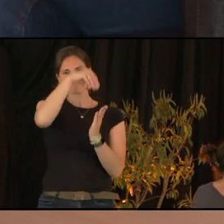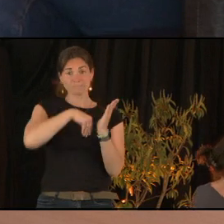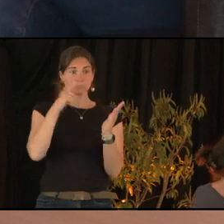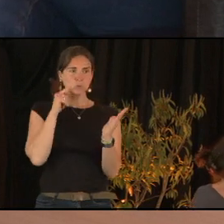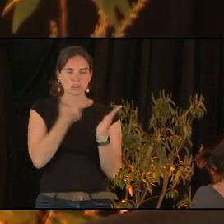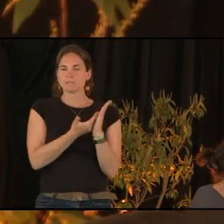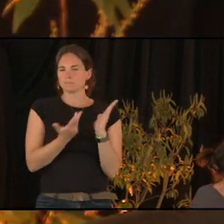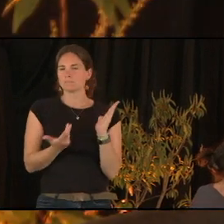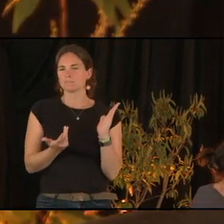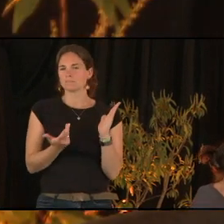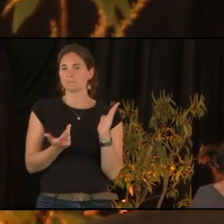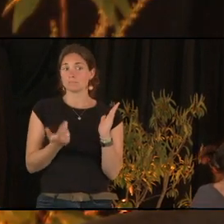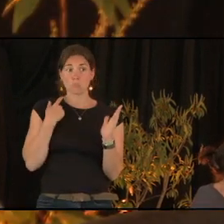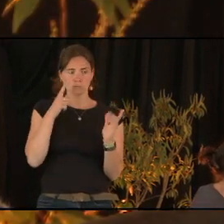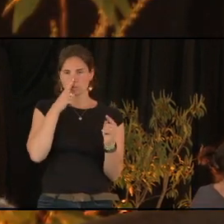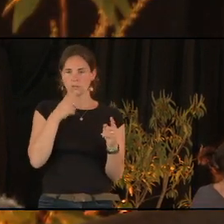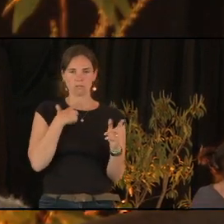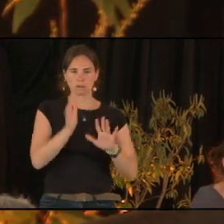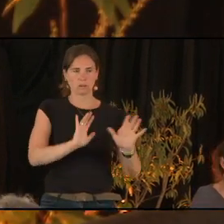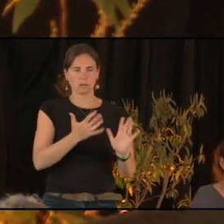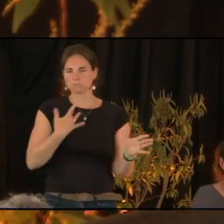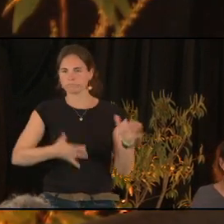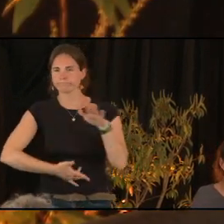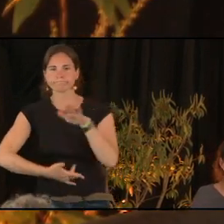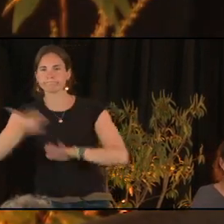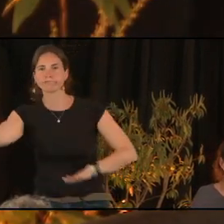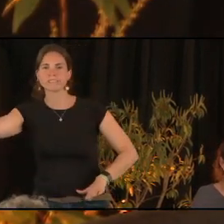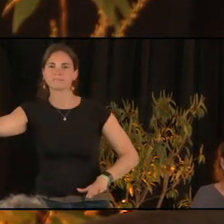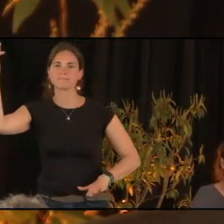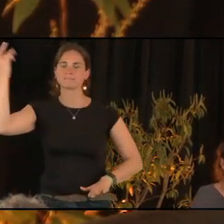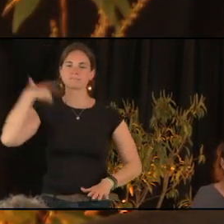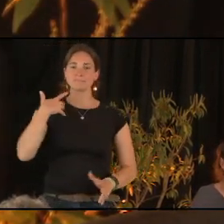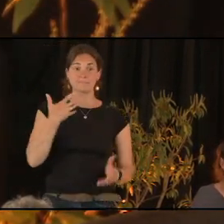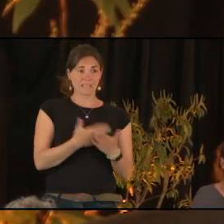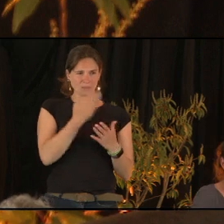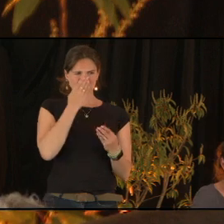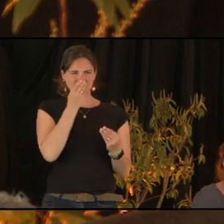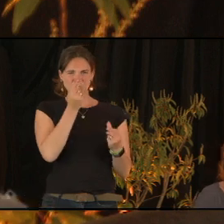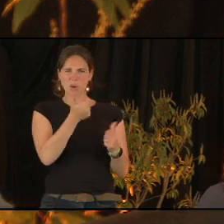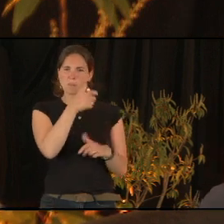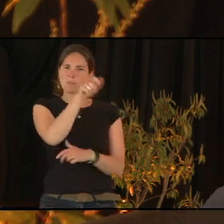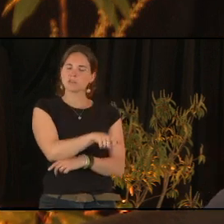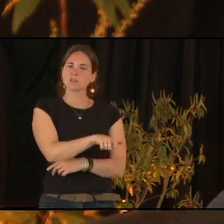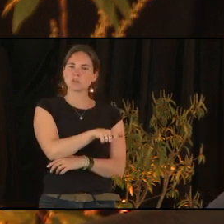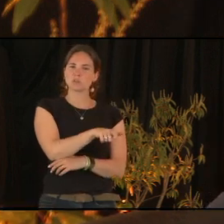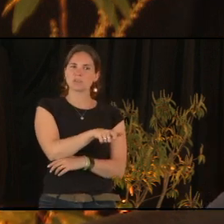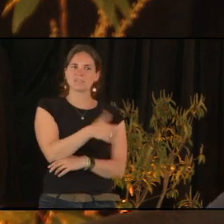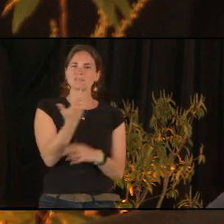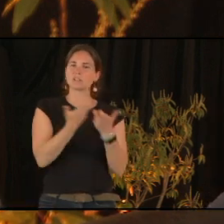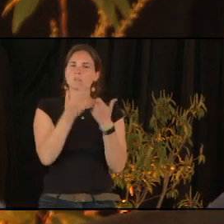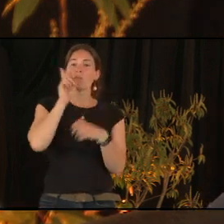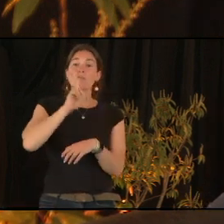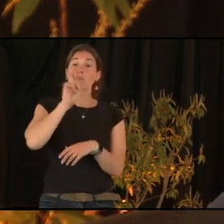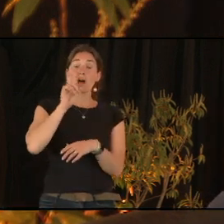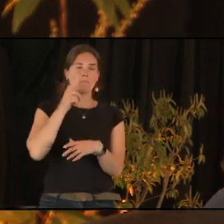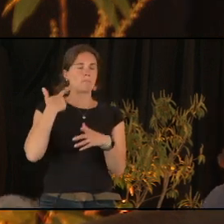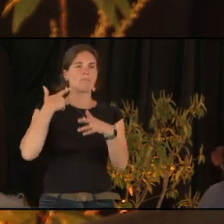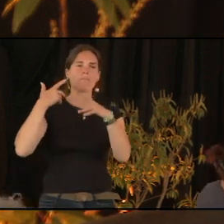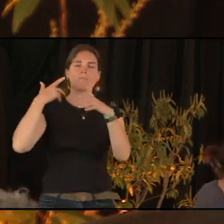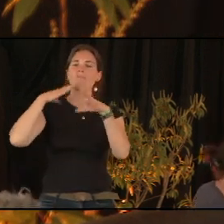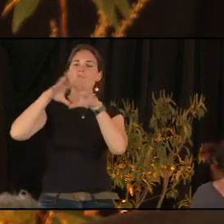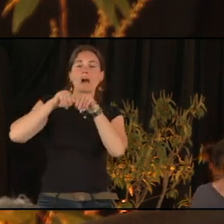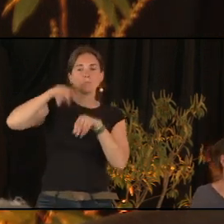ça, parce que c'est quelque chose qui m'a fait fuir, je pense. Et je ressentais énormément ça, quelque chose de... J'ai eu toutes ces femmes en tête de ma famille,